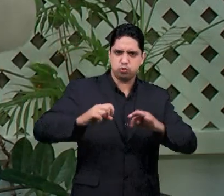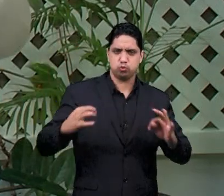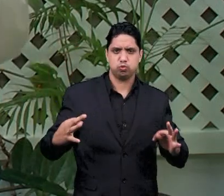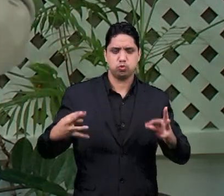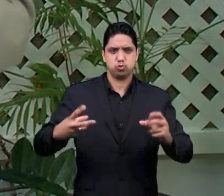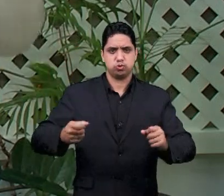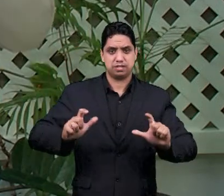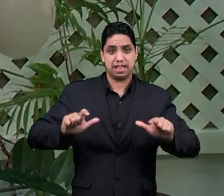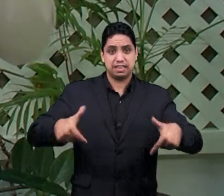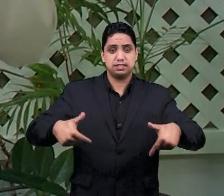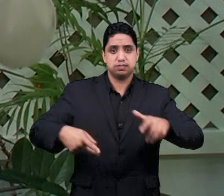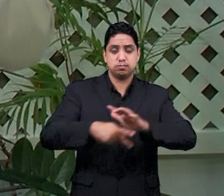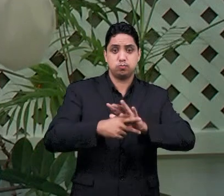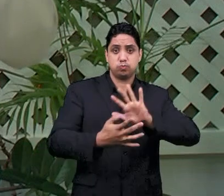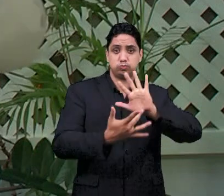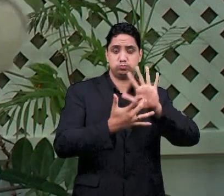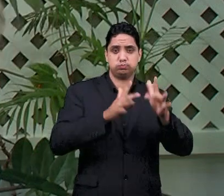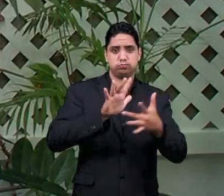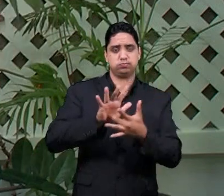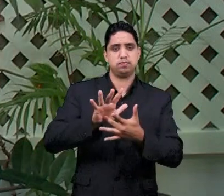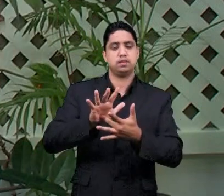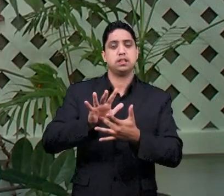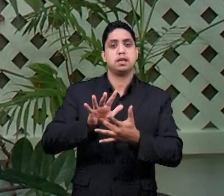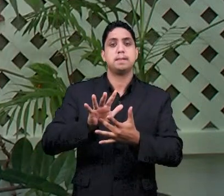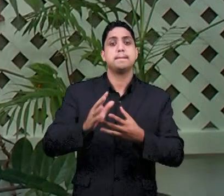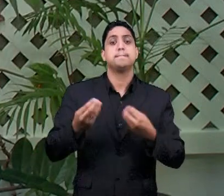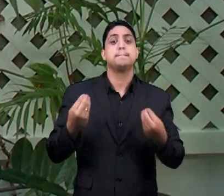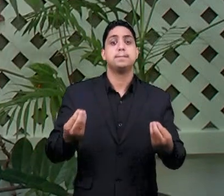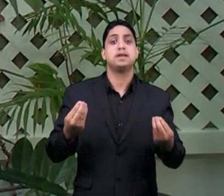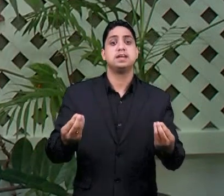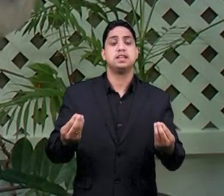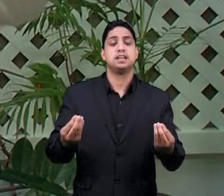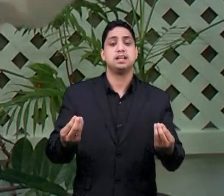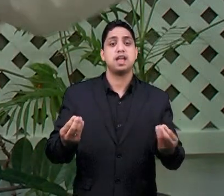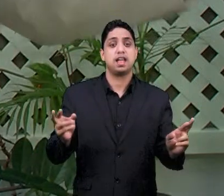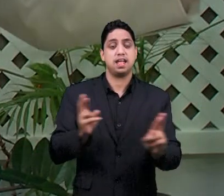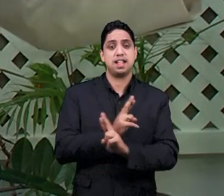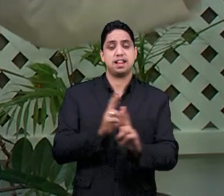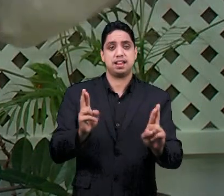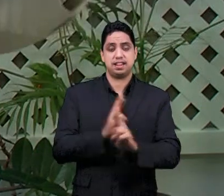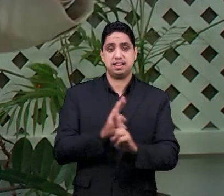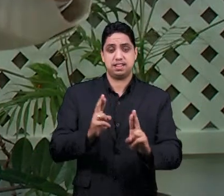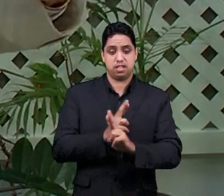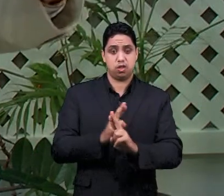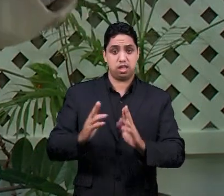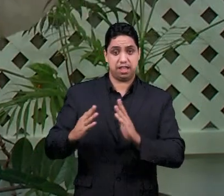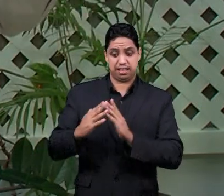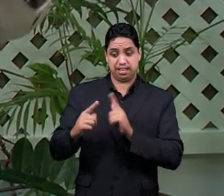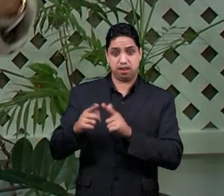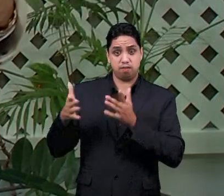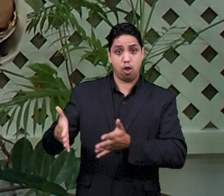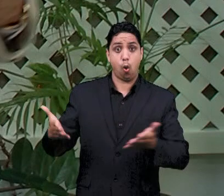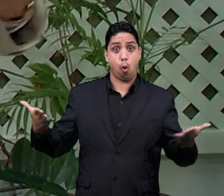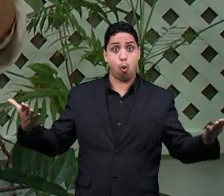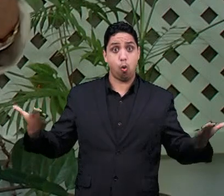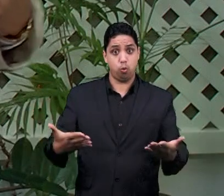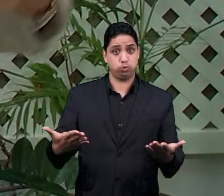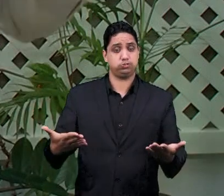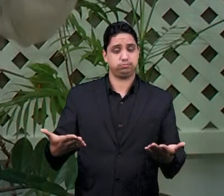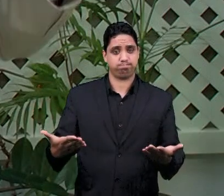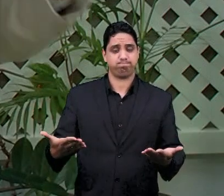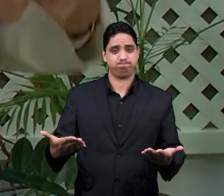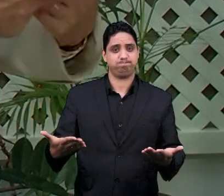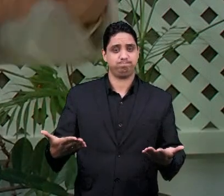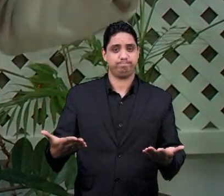les faits et actes de Jésus étaient liés à l'Église. Quand il parle à propos de la foi, c'est une foi en